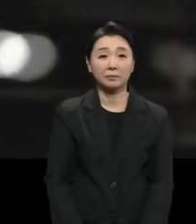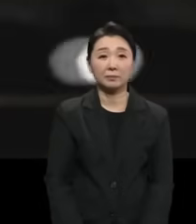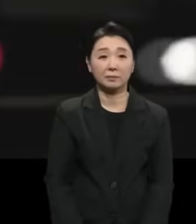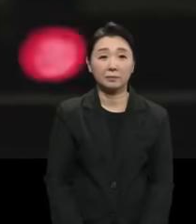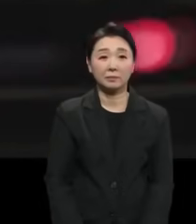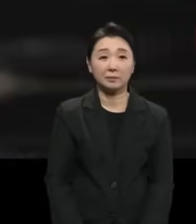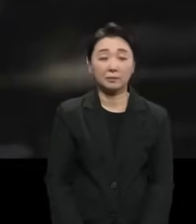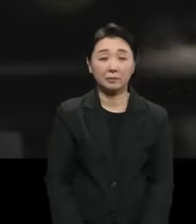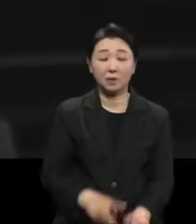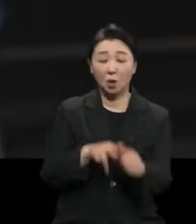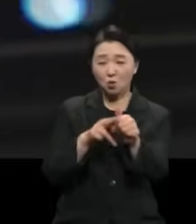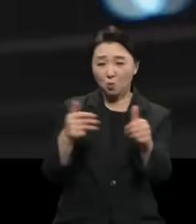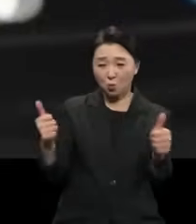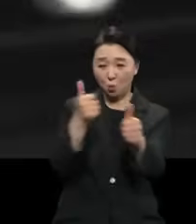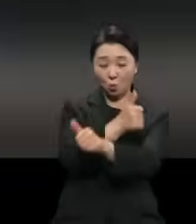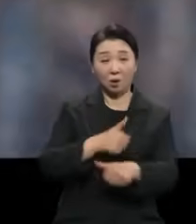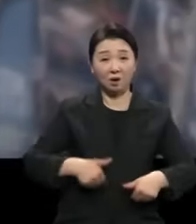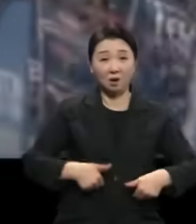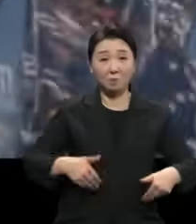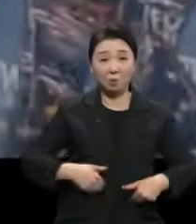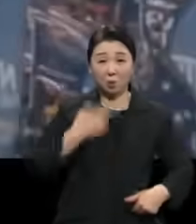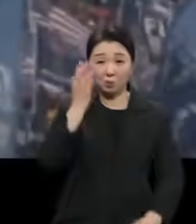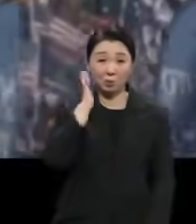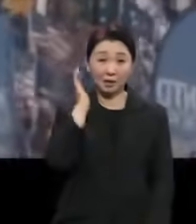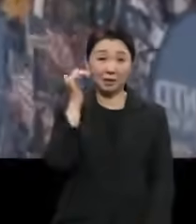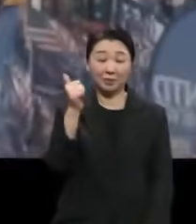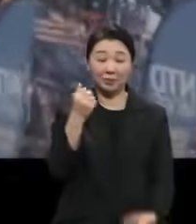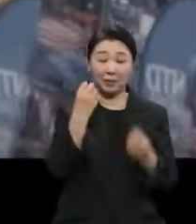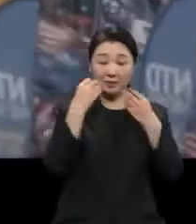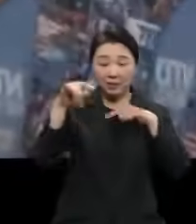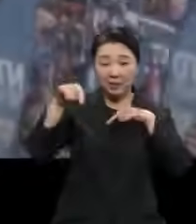후보 교체론에 휩싸인 조 바이든 미국 대통령이